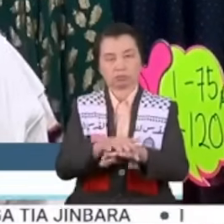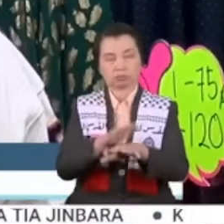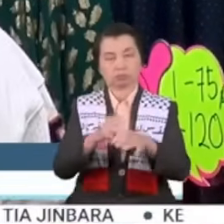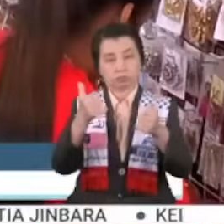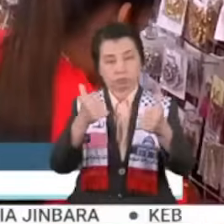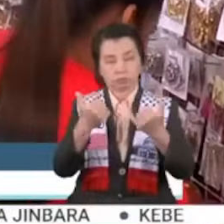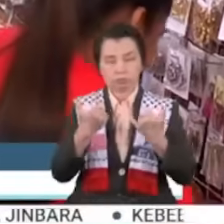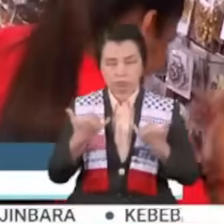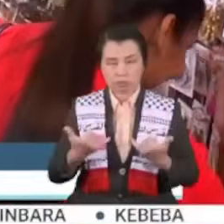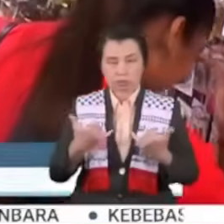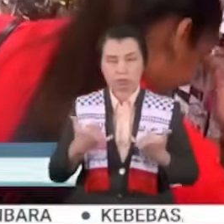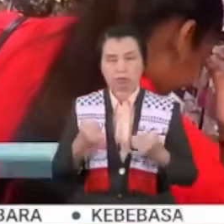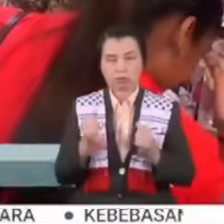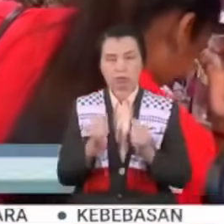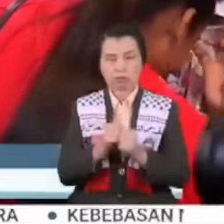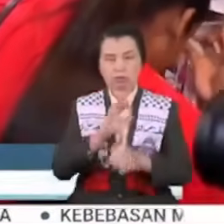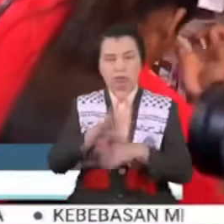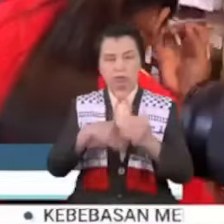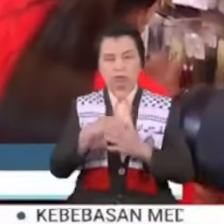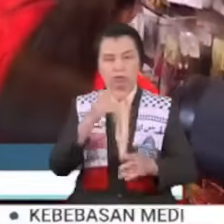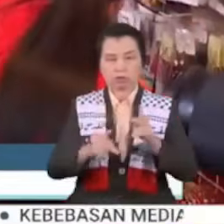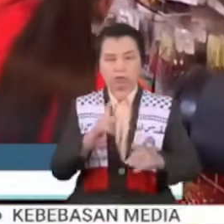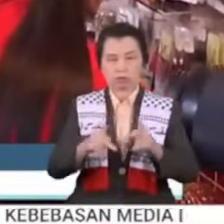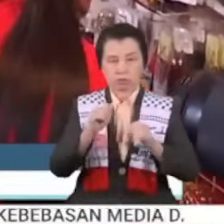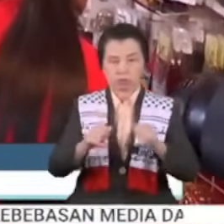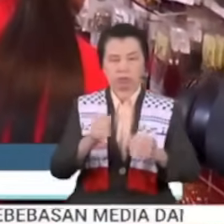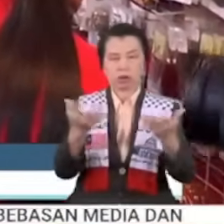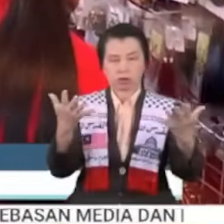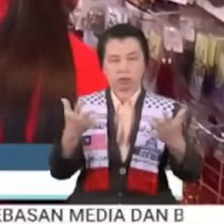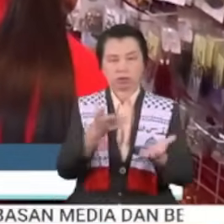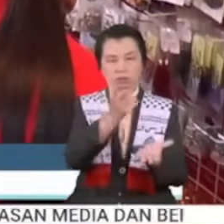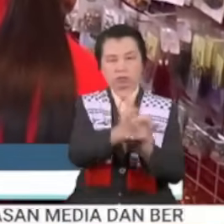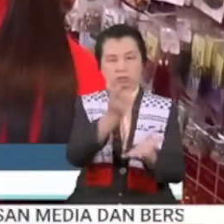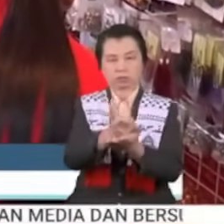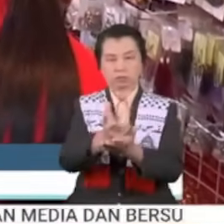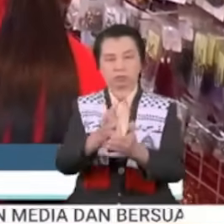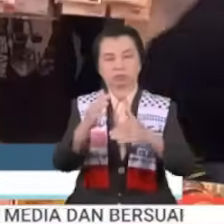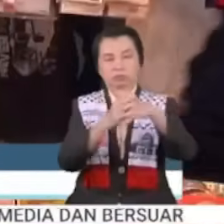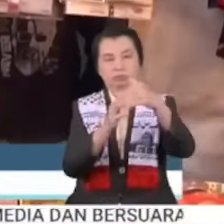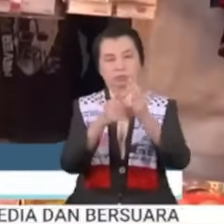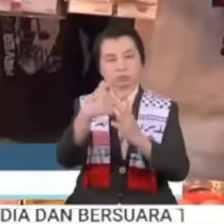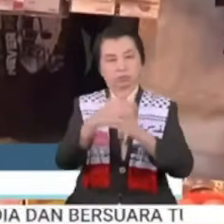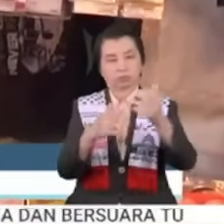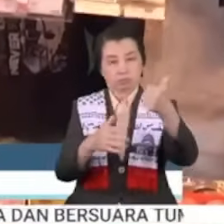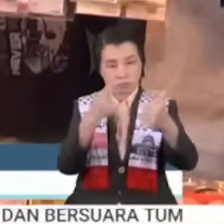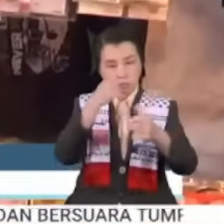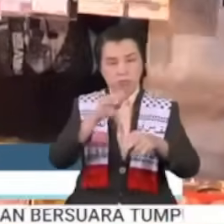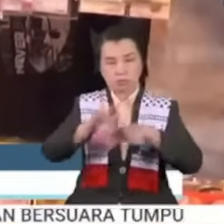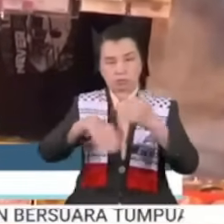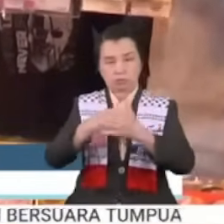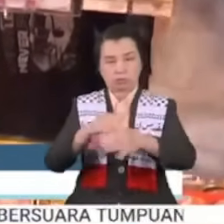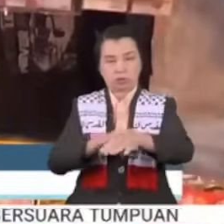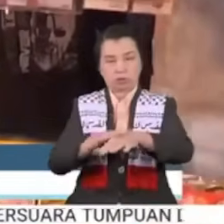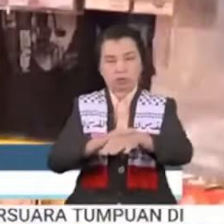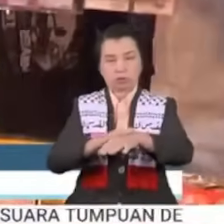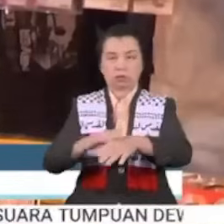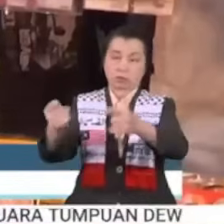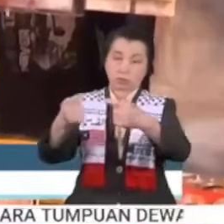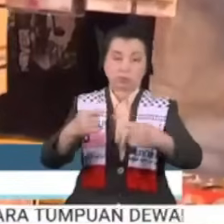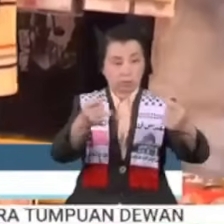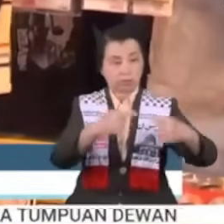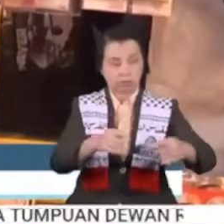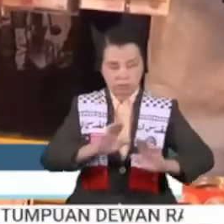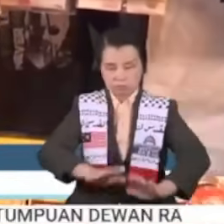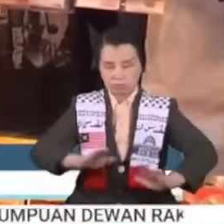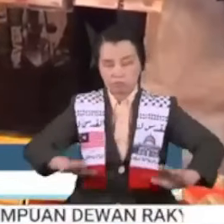meriah kali ini dengan semua orang di tempat parking yang selesa untuk semua kaumkaum yang datang sini warga